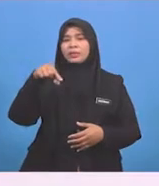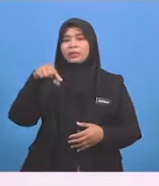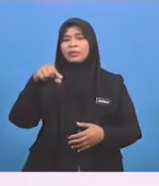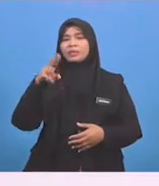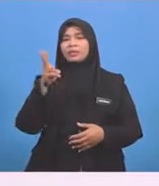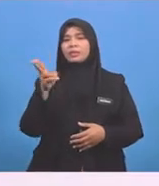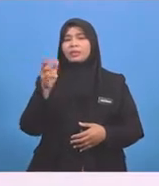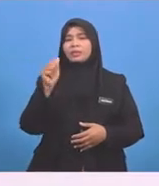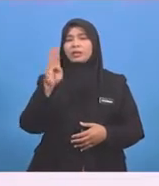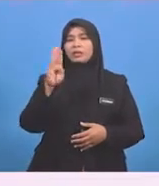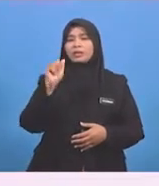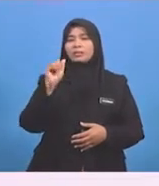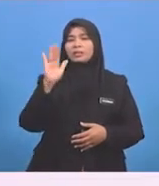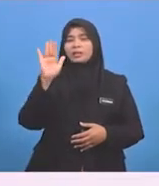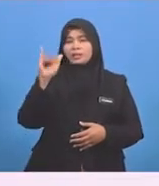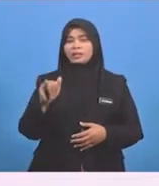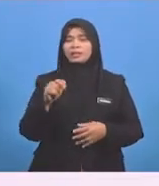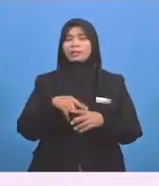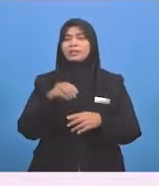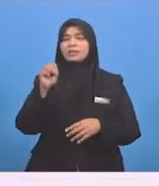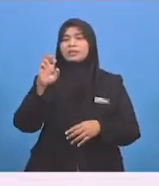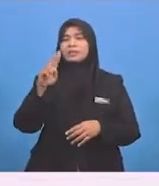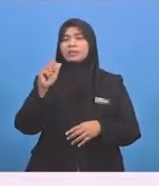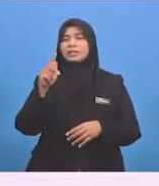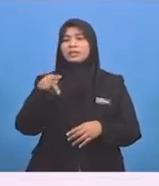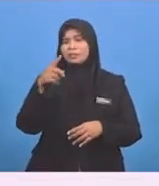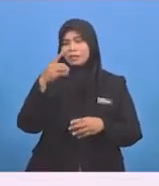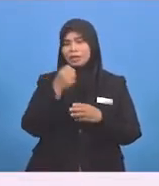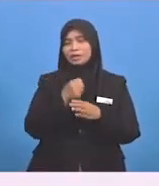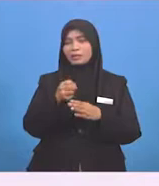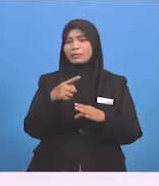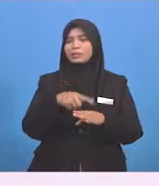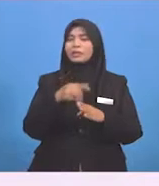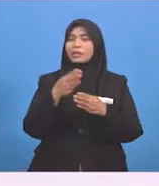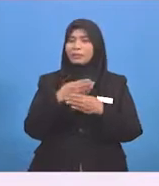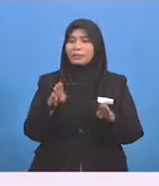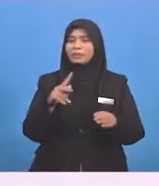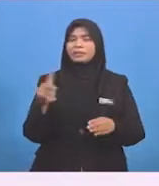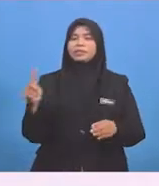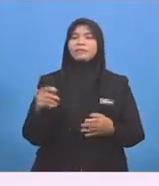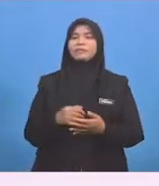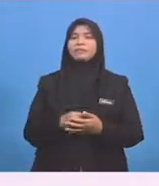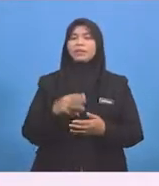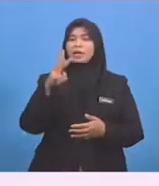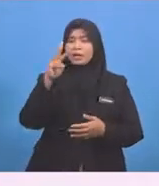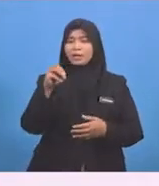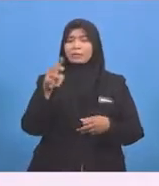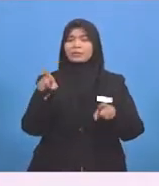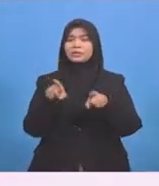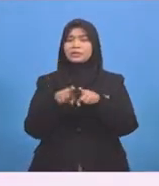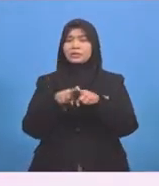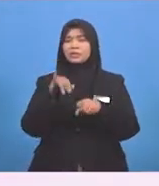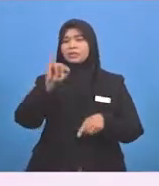bagi haba yang diserap atau dibebaskan, di mana unitnya adalah joule. M pula mewakili